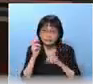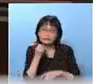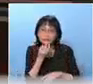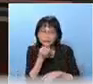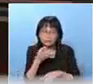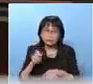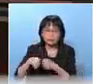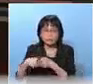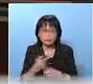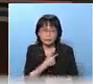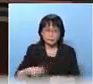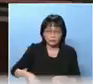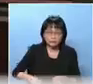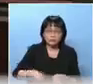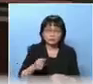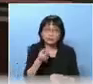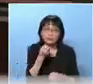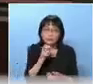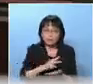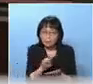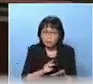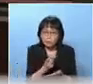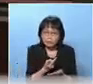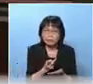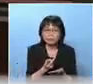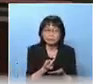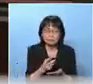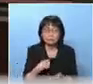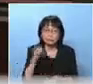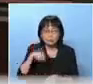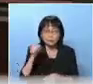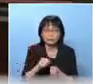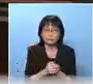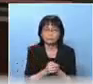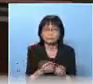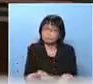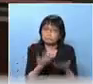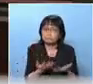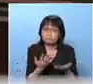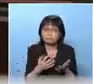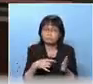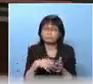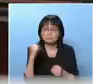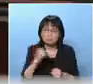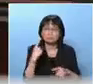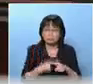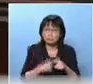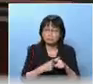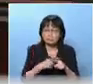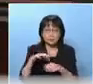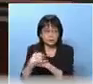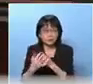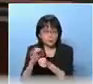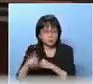議員提出的修正案。主席，氫能作為世界供應的終極潔淨的能